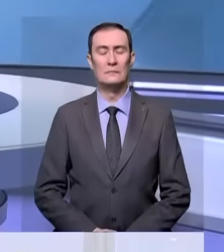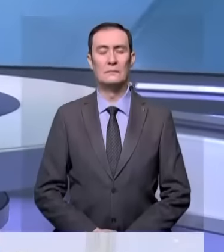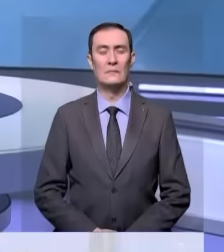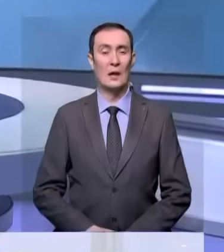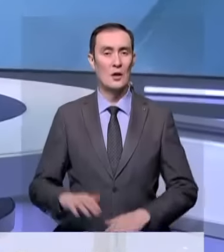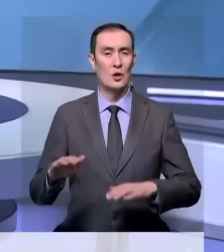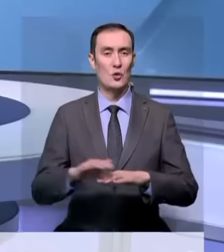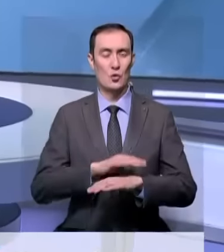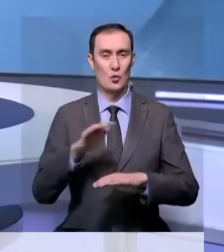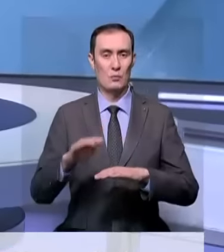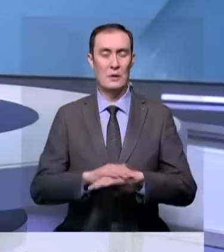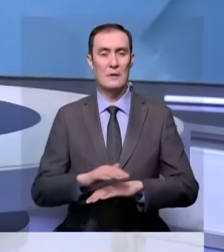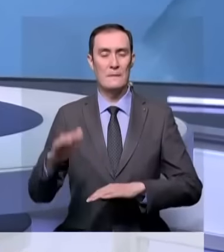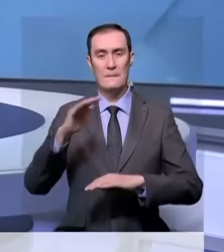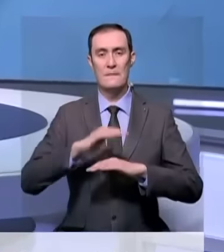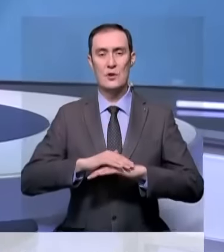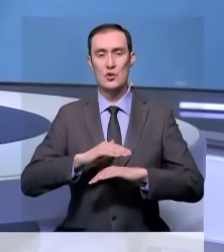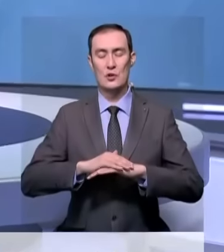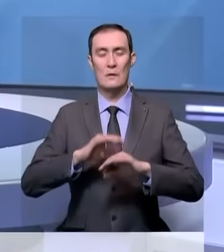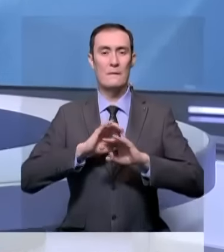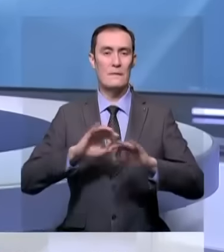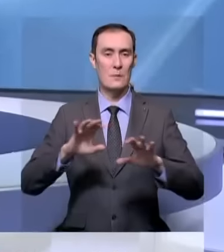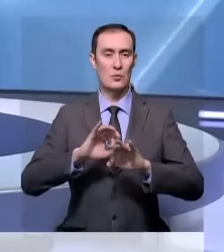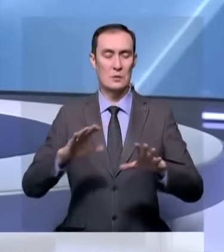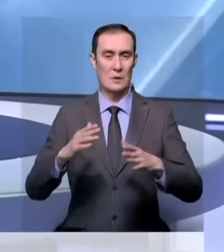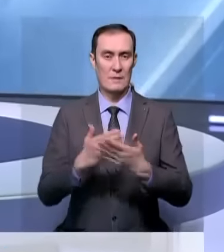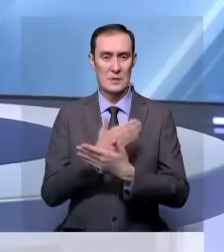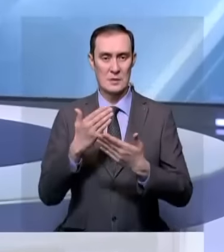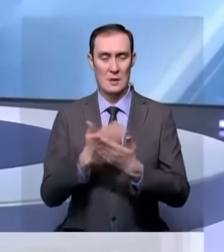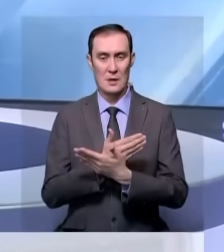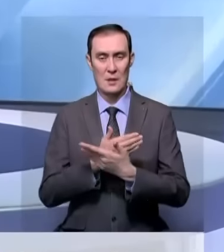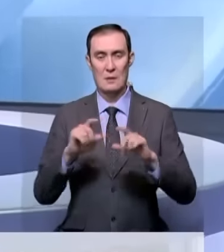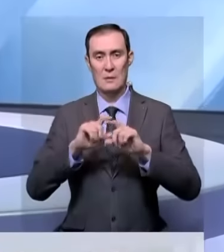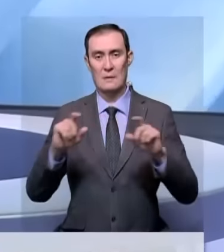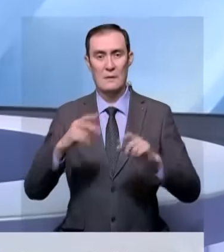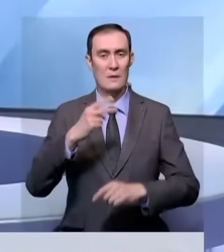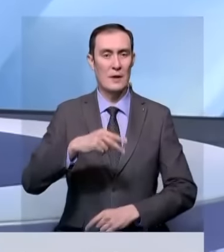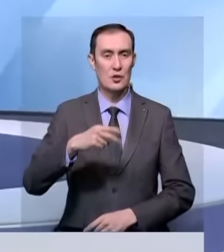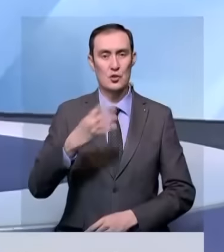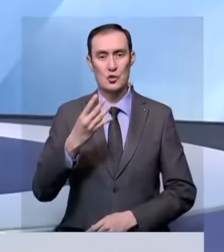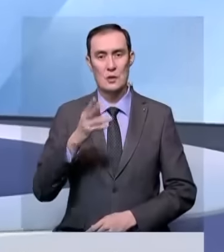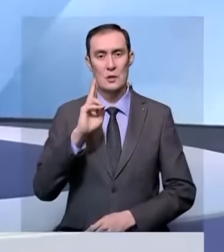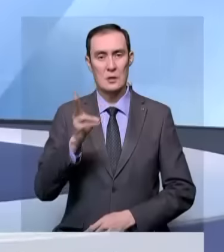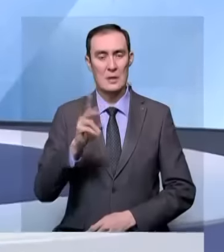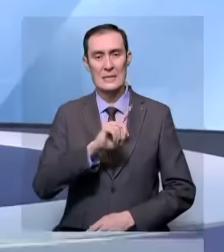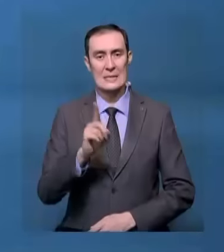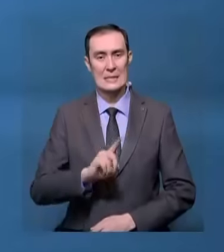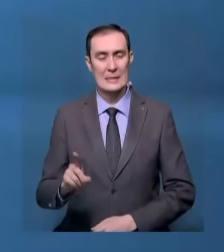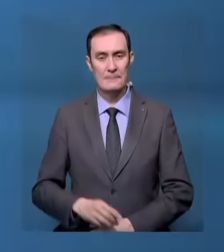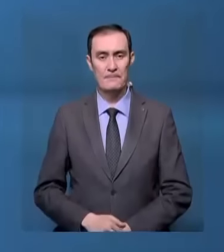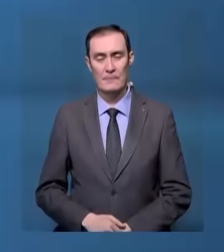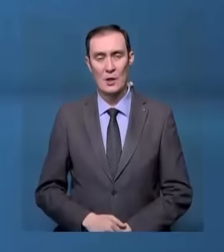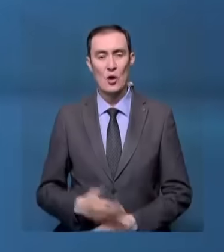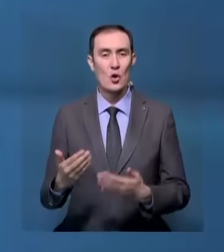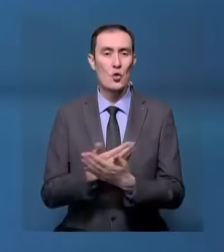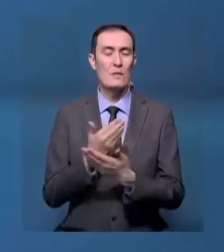Это новости на 24KZ. Мы в прямом эфире. В студии работает Хасан Исраилов и я, Жанна Хусаинова. Здравствуйте. И начнем с